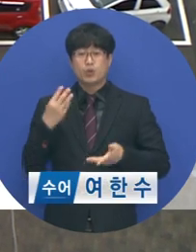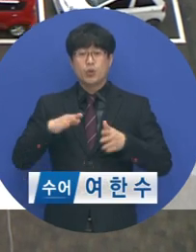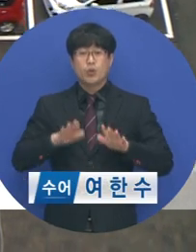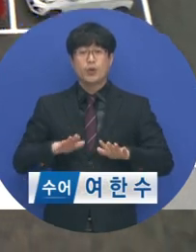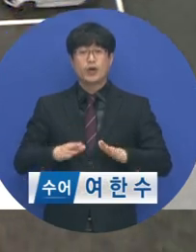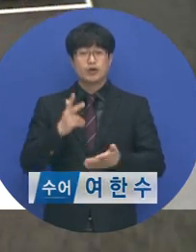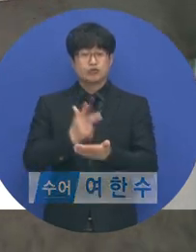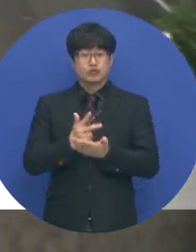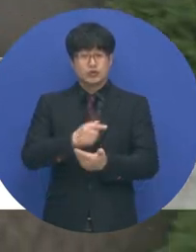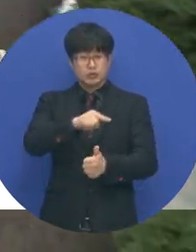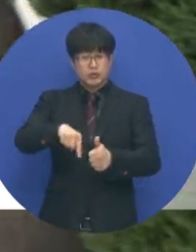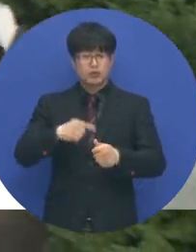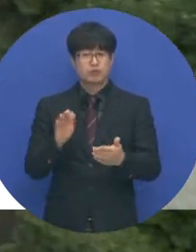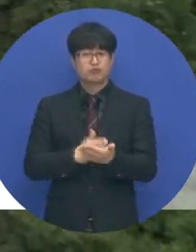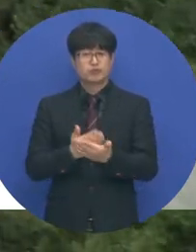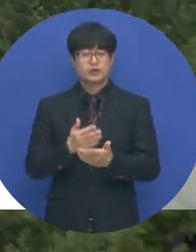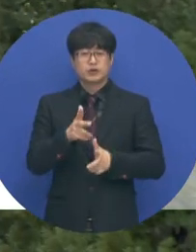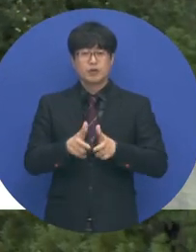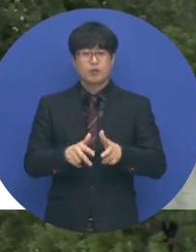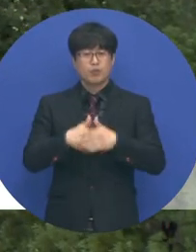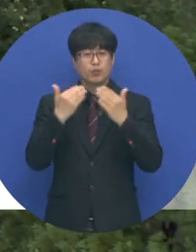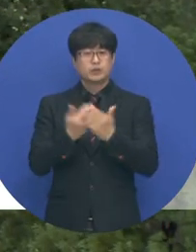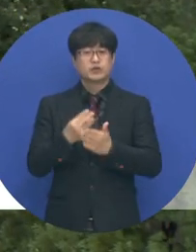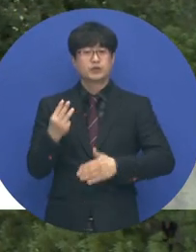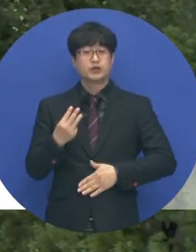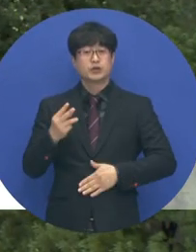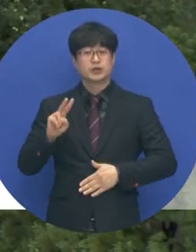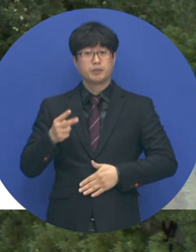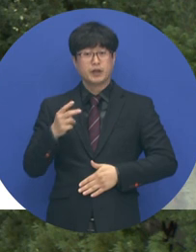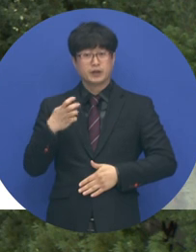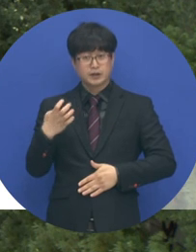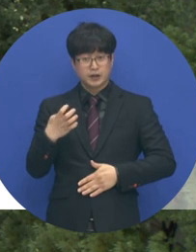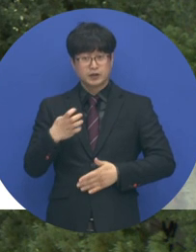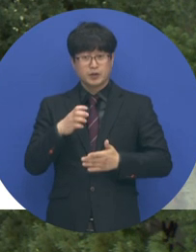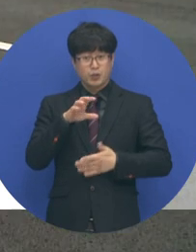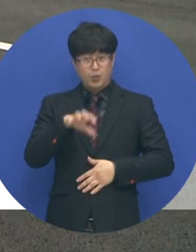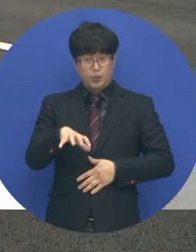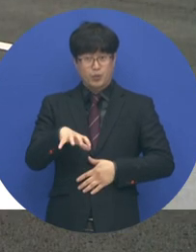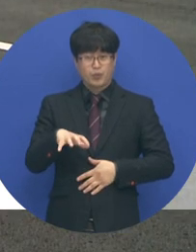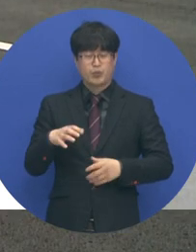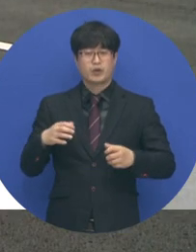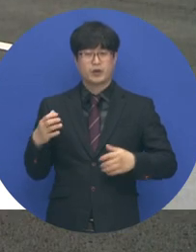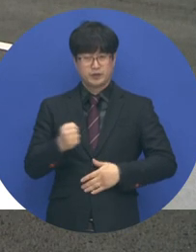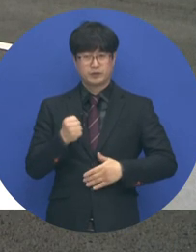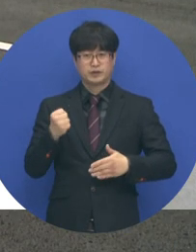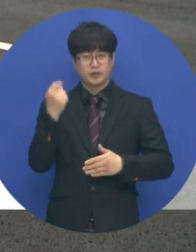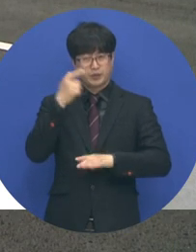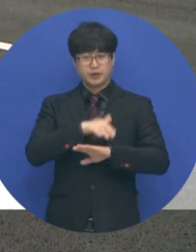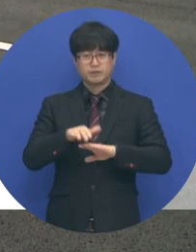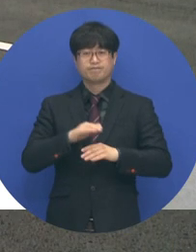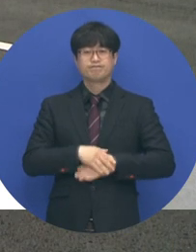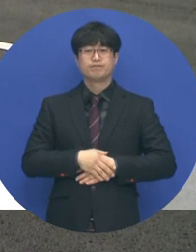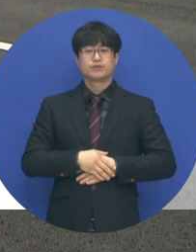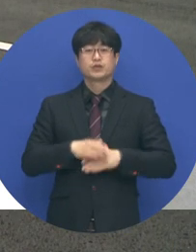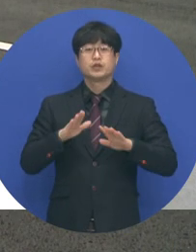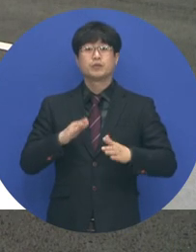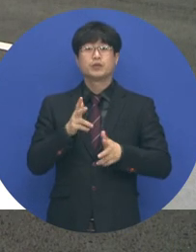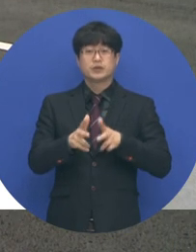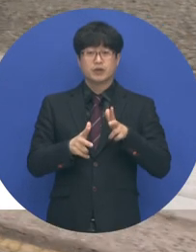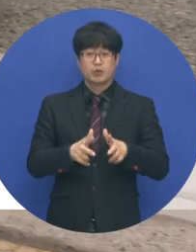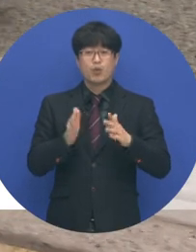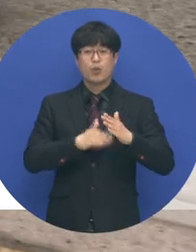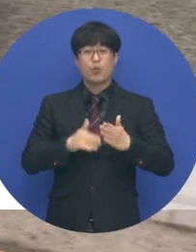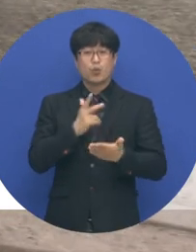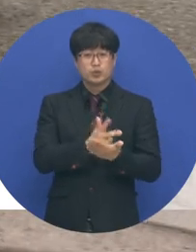경도는 올해 주차 환경 개선 사업으로 총 3,240면의 주차 공간을 확보할 계획이라고 밝혔습니다. 이번 사업에는